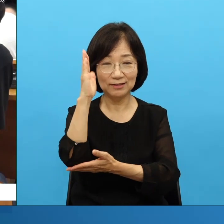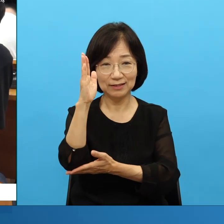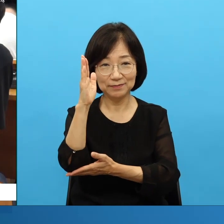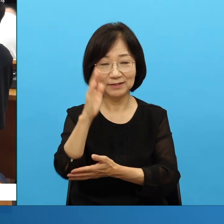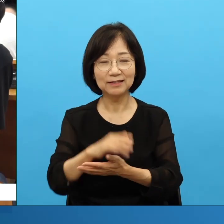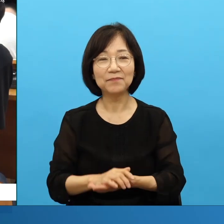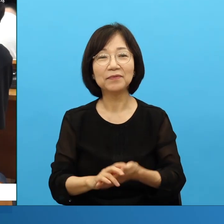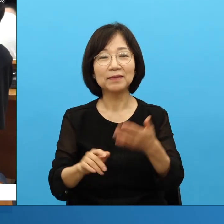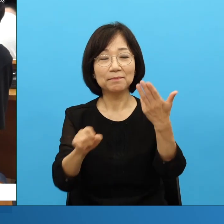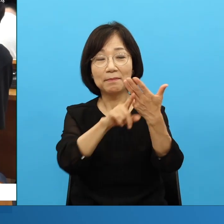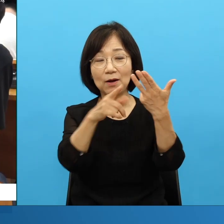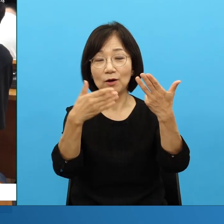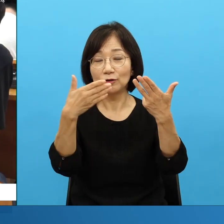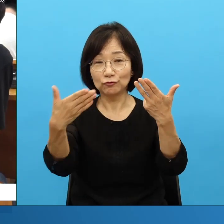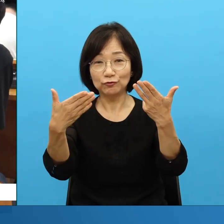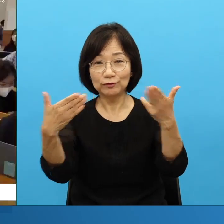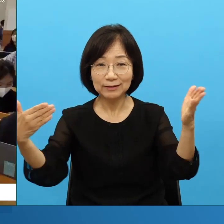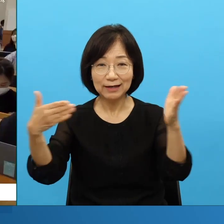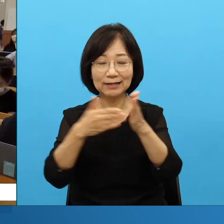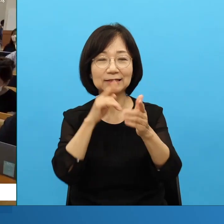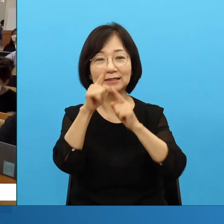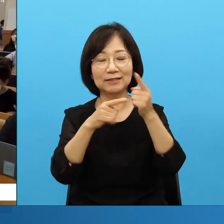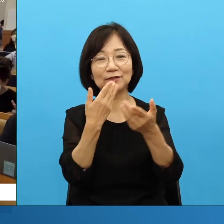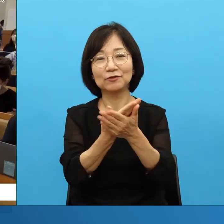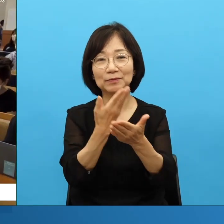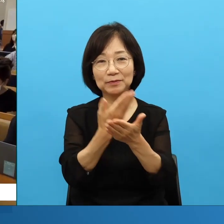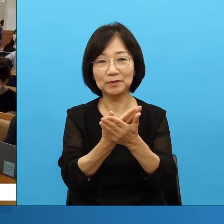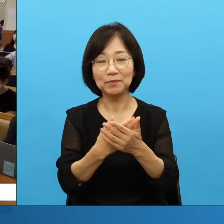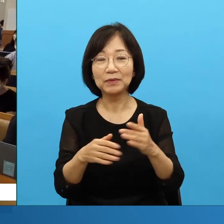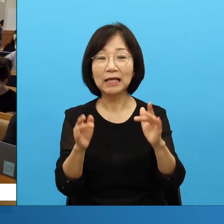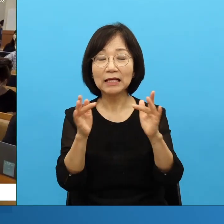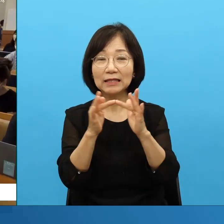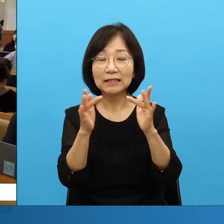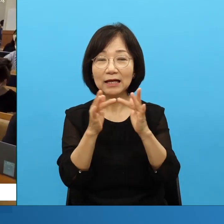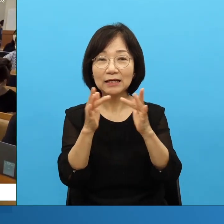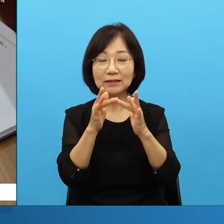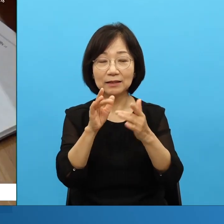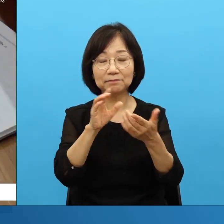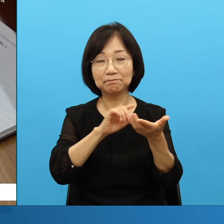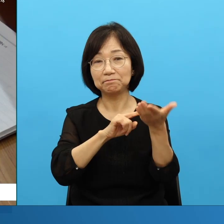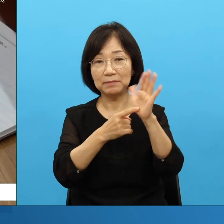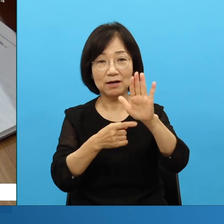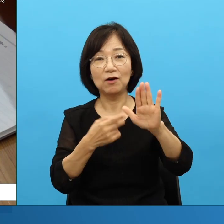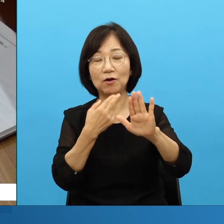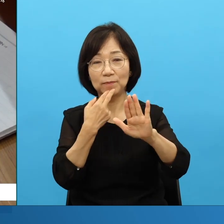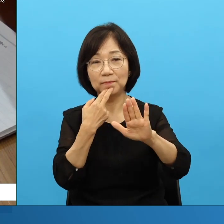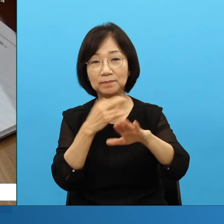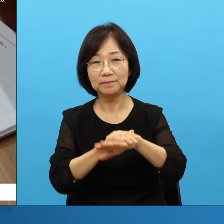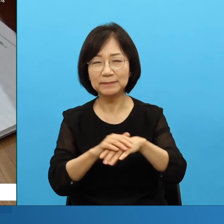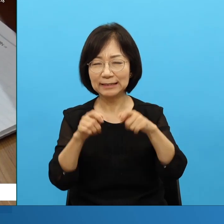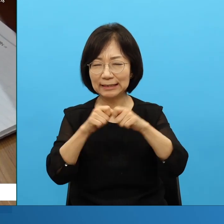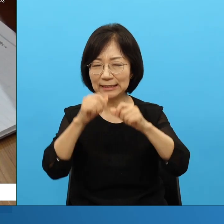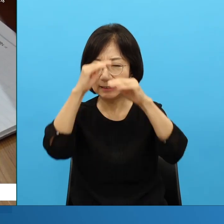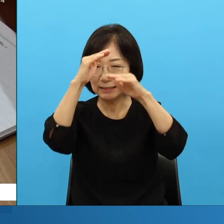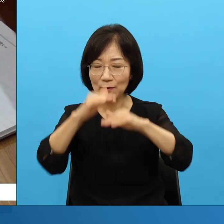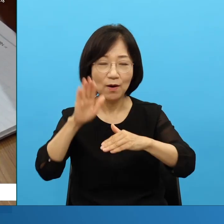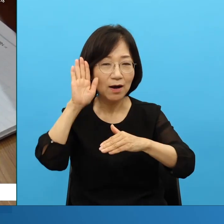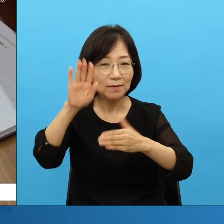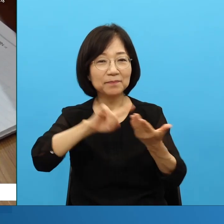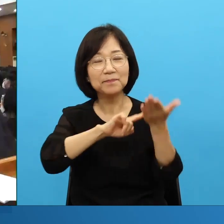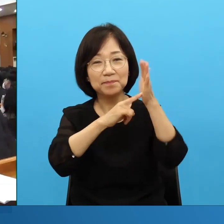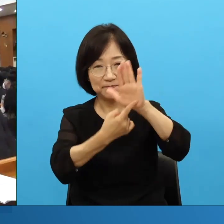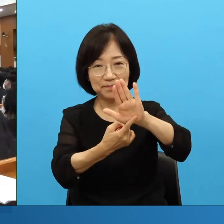9일까지 위아.kr에서 등록받으며 온라인으로는 진행되지 않습니다. 자세한 일정은 추후